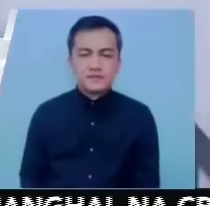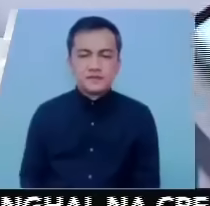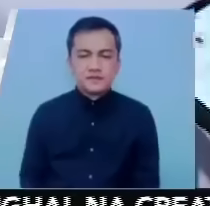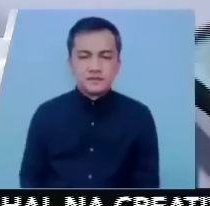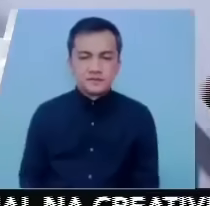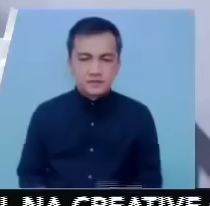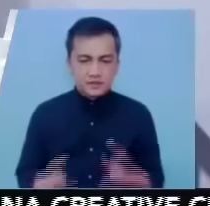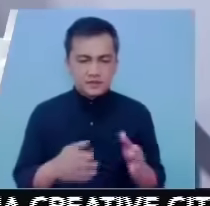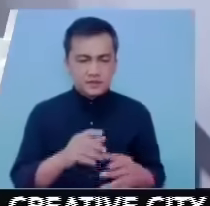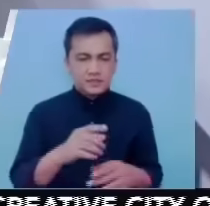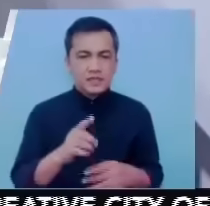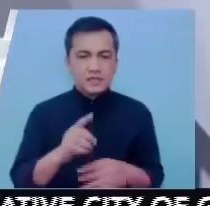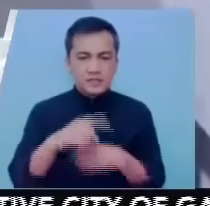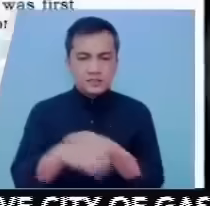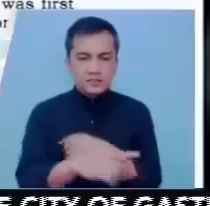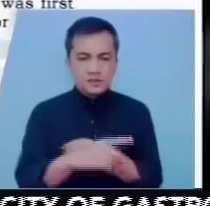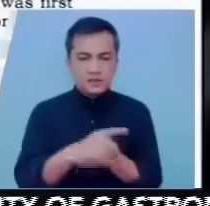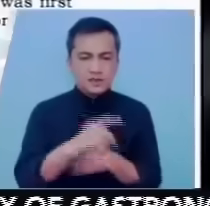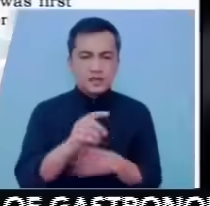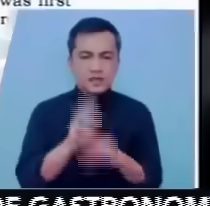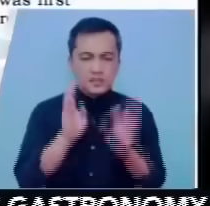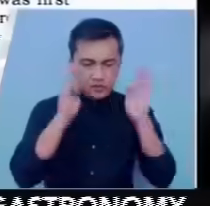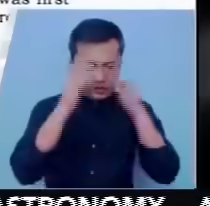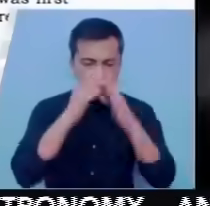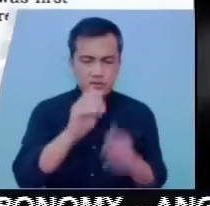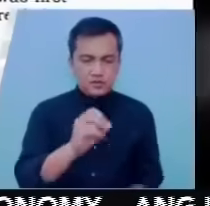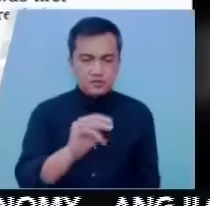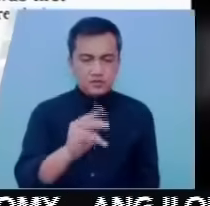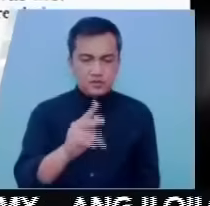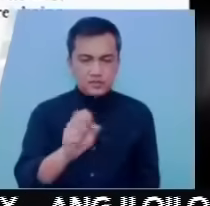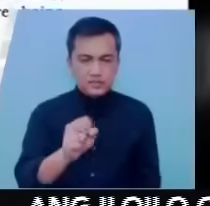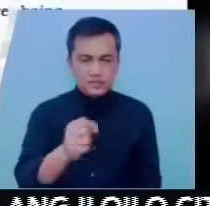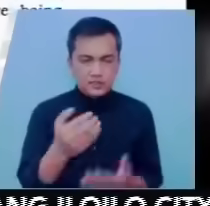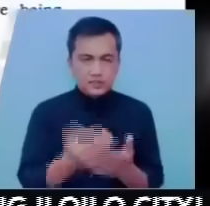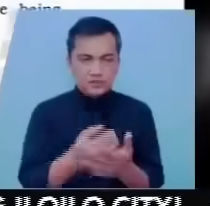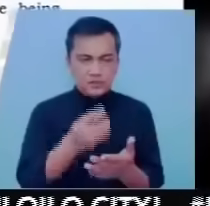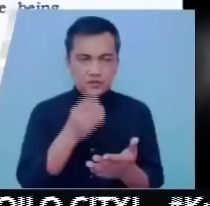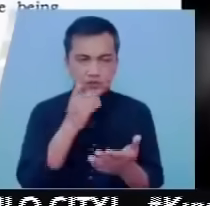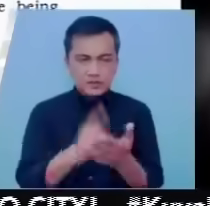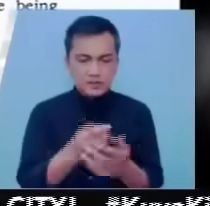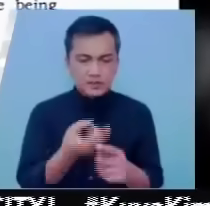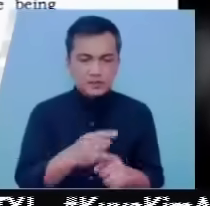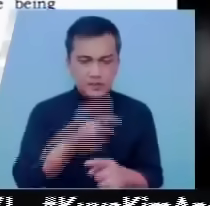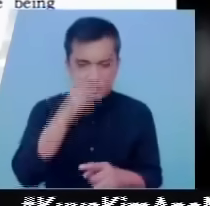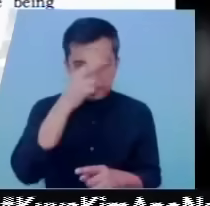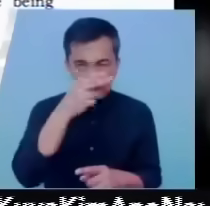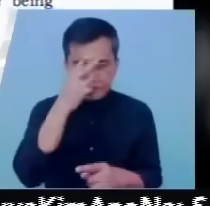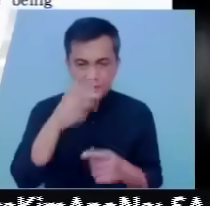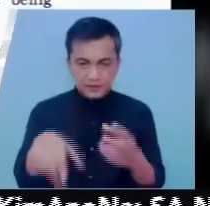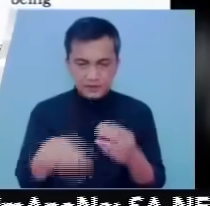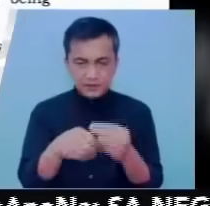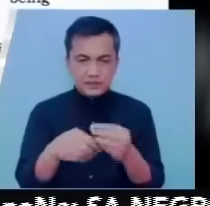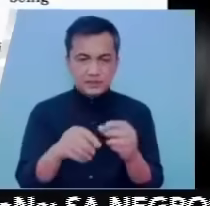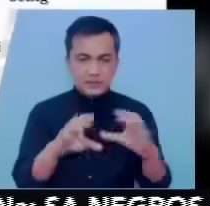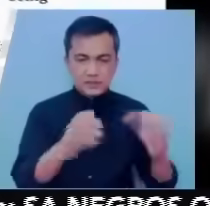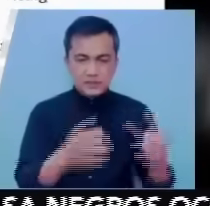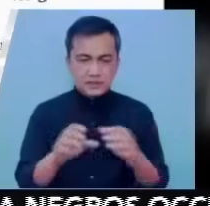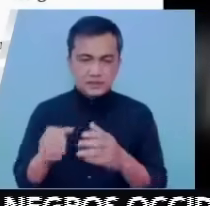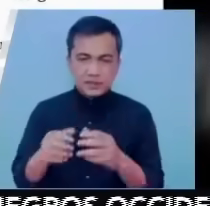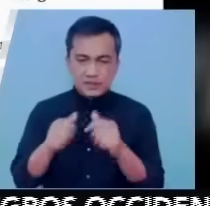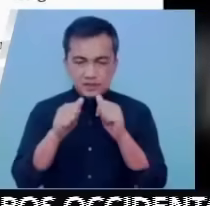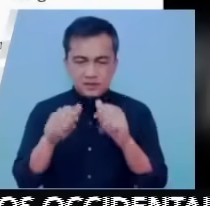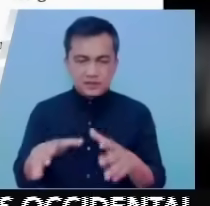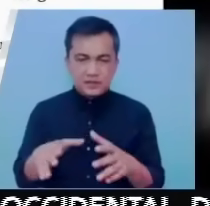Dagupan archbishop Socrates Villegas sa bagong dokumentong mula sa Vatican nadagdag sa mga kategorya ng blessing Ang